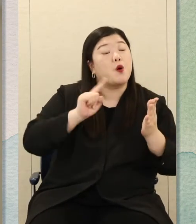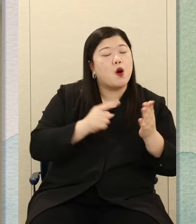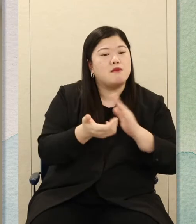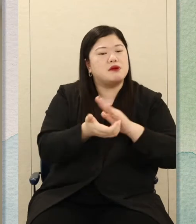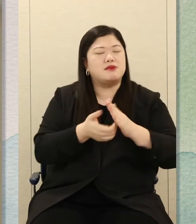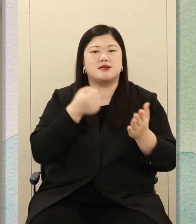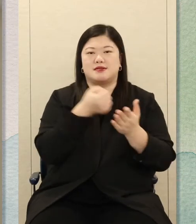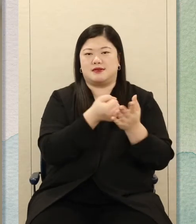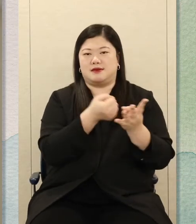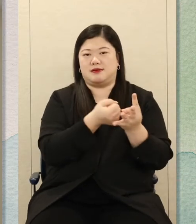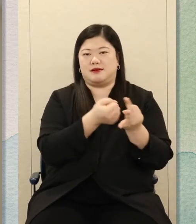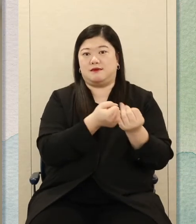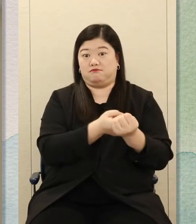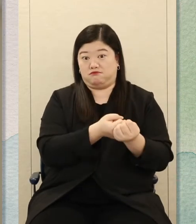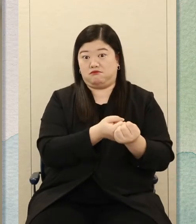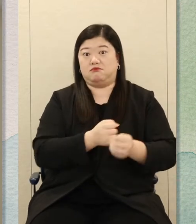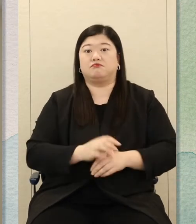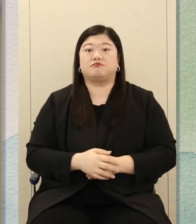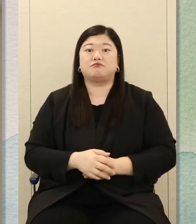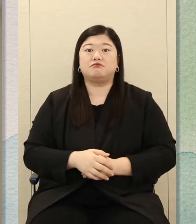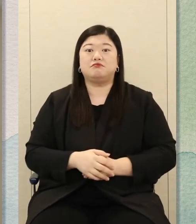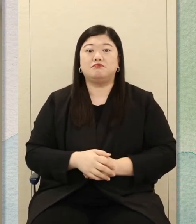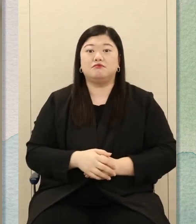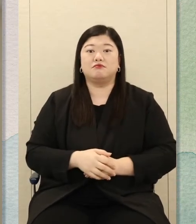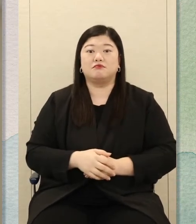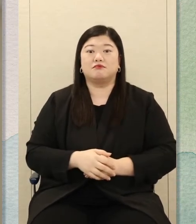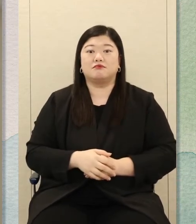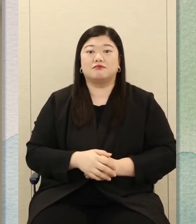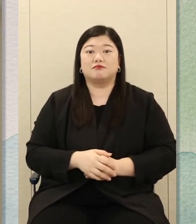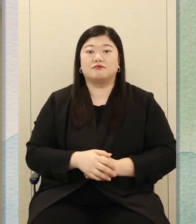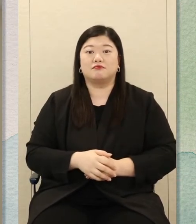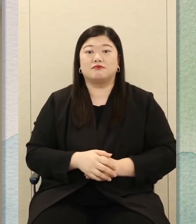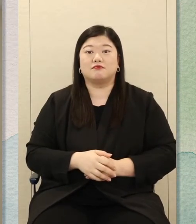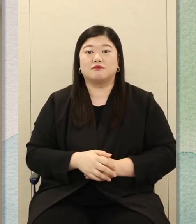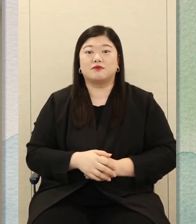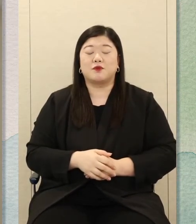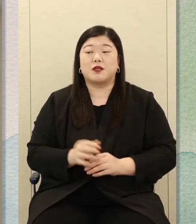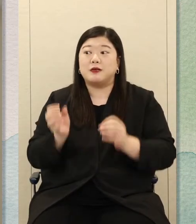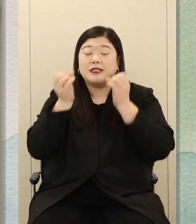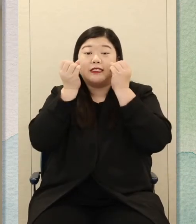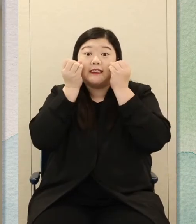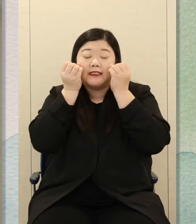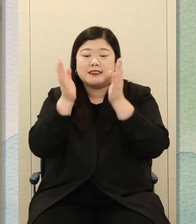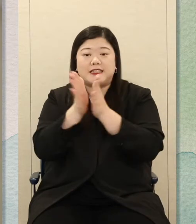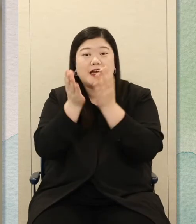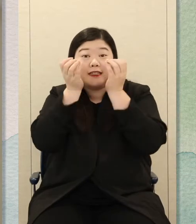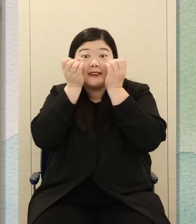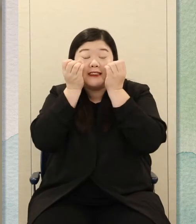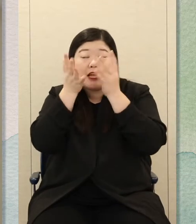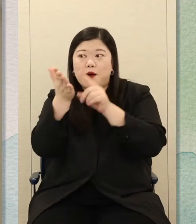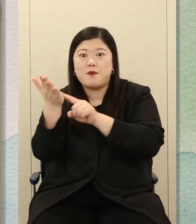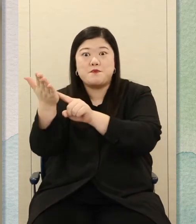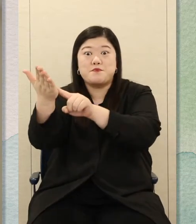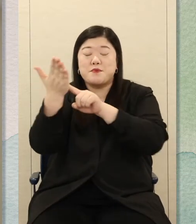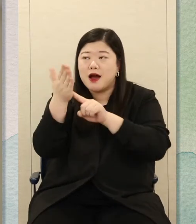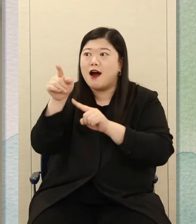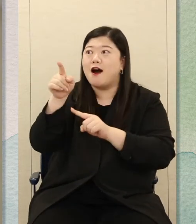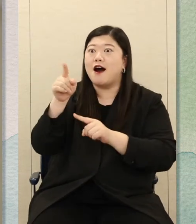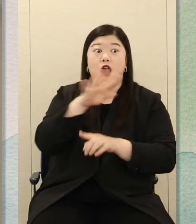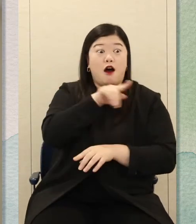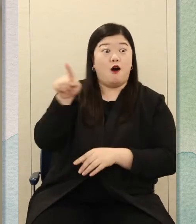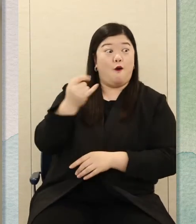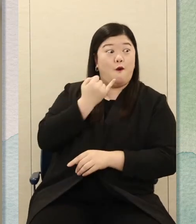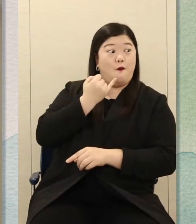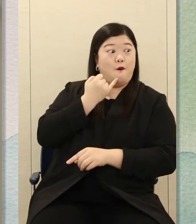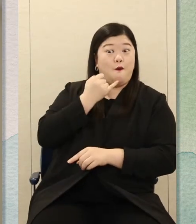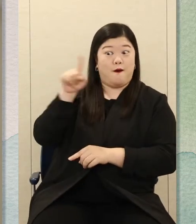비워놔요. 그러니까 3분의 1 정도 조금씩 비워놔요. 비워놔서 신간 중에서 우리가 꼭 읽어야 될 책이 나오면 그때 읽는다. 라고 하는 거 몇